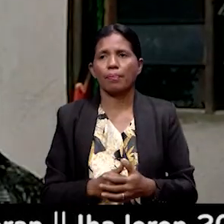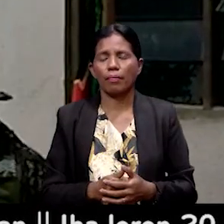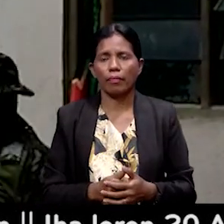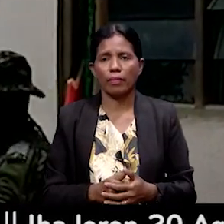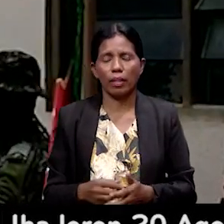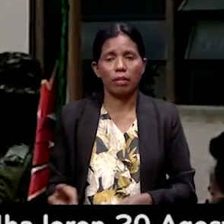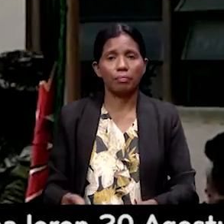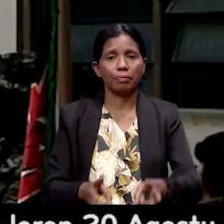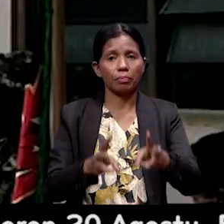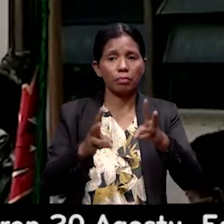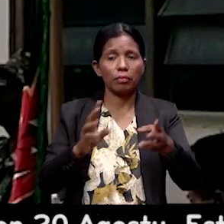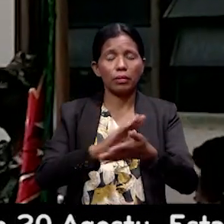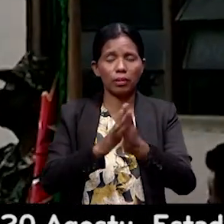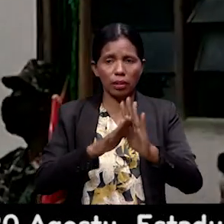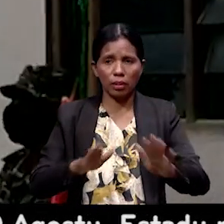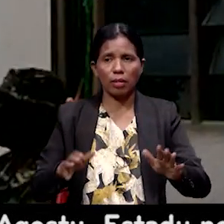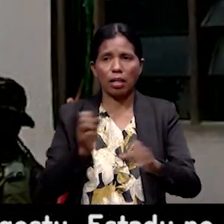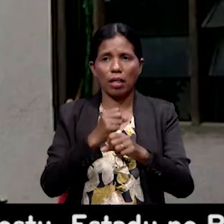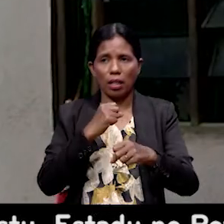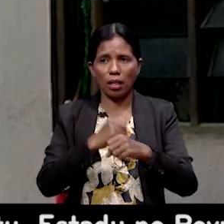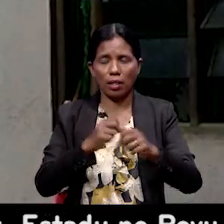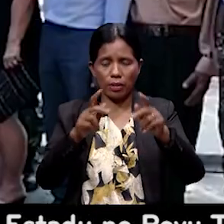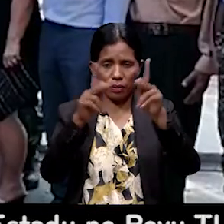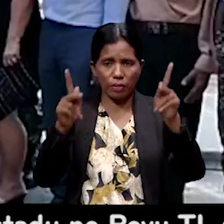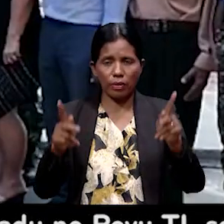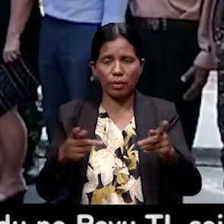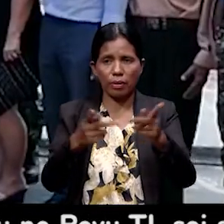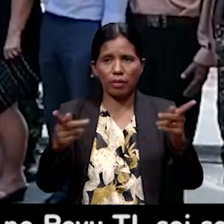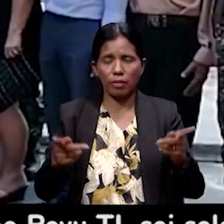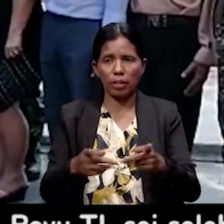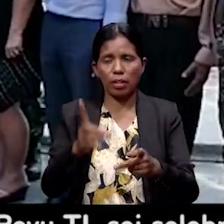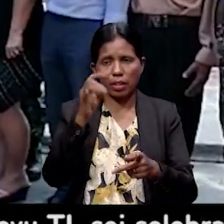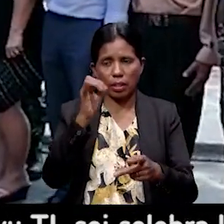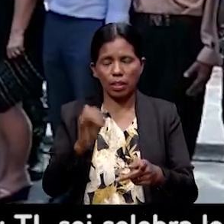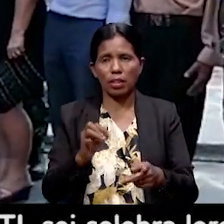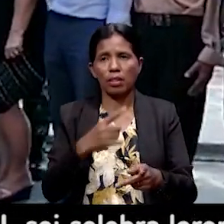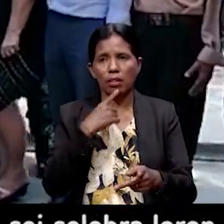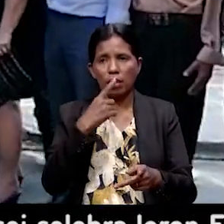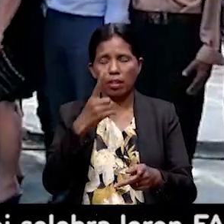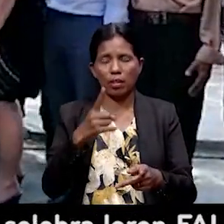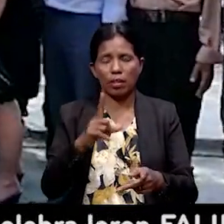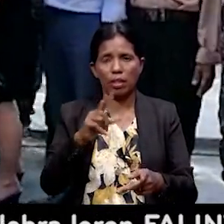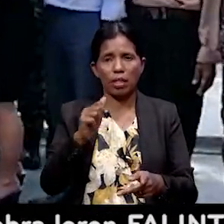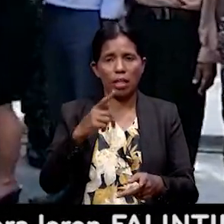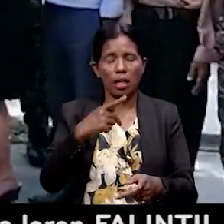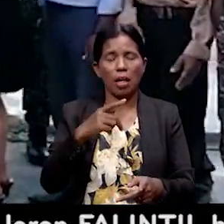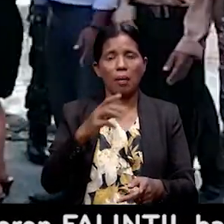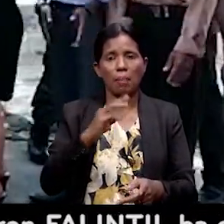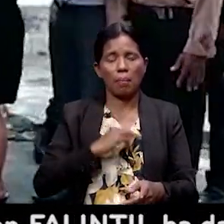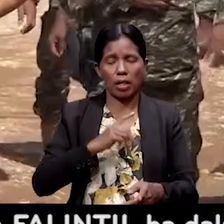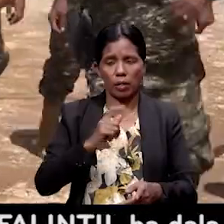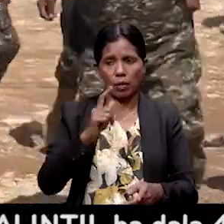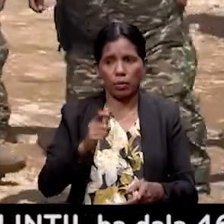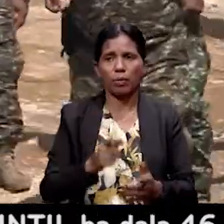dalan badamene hariona plaka gera civil tolu iha palapasu dili beheda holak lo manatutu no plaka